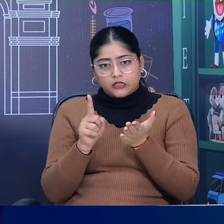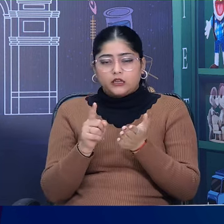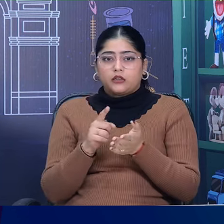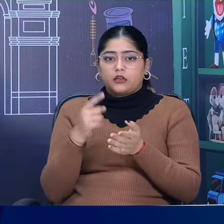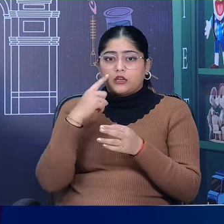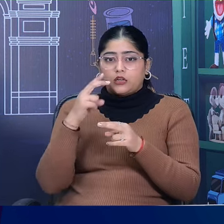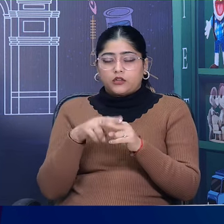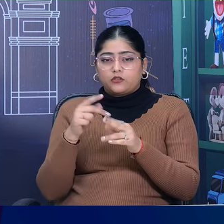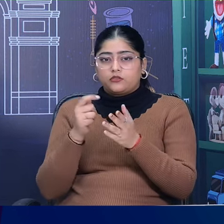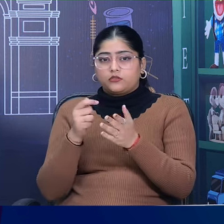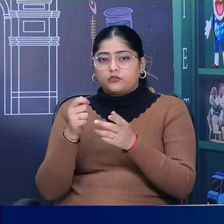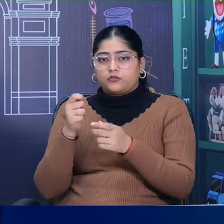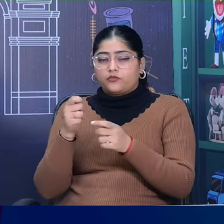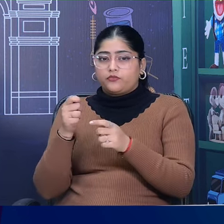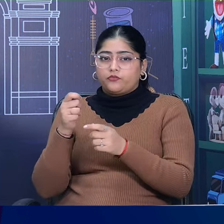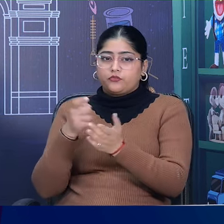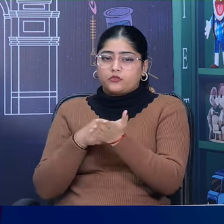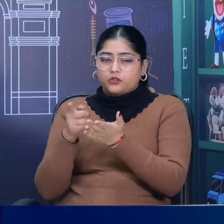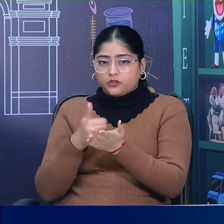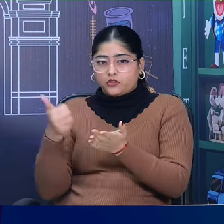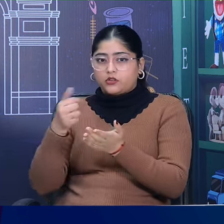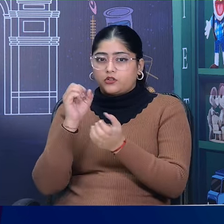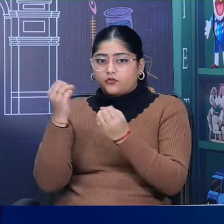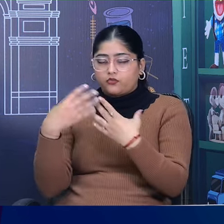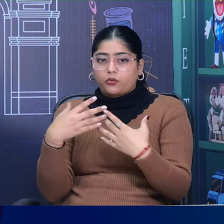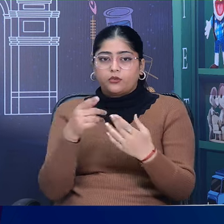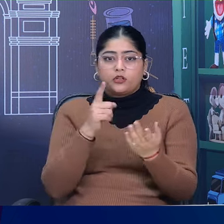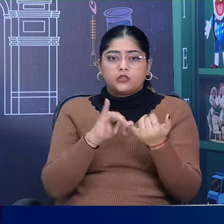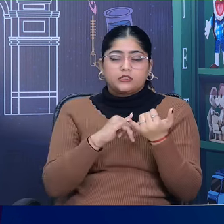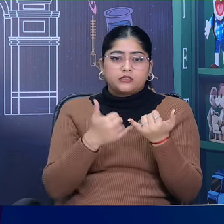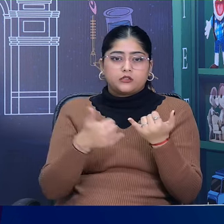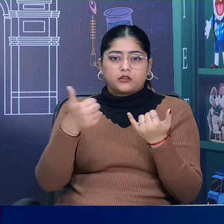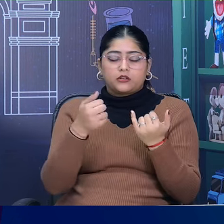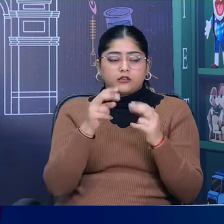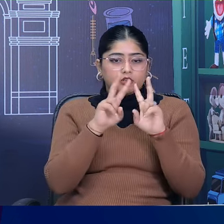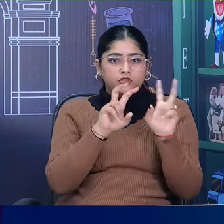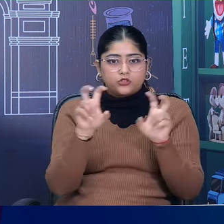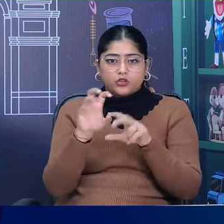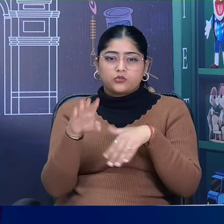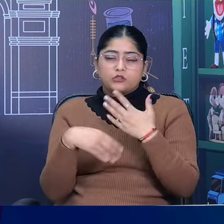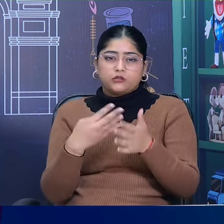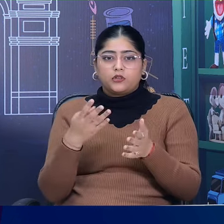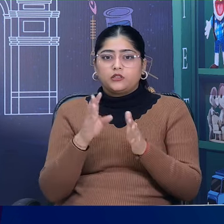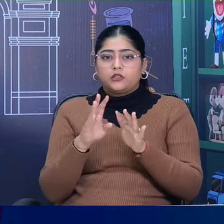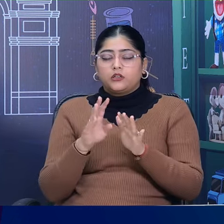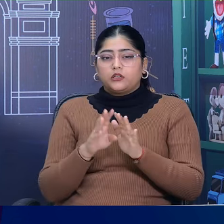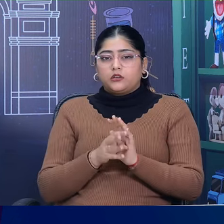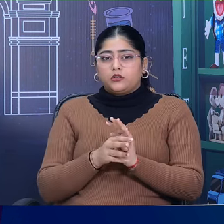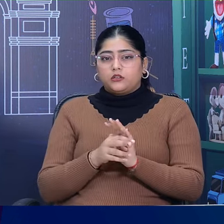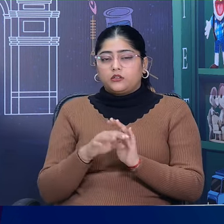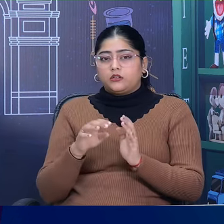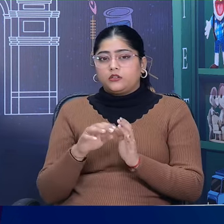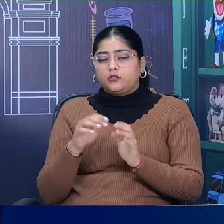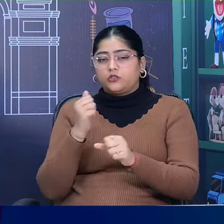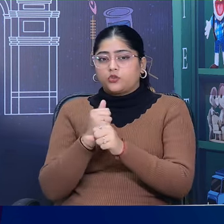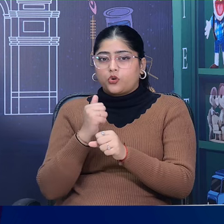वॉशरूम नहीं है तो इनको बनवाया जाए और ग्रांट उसके बाद सरपंच साइन करेंगे तो ग्रांट सरपंच के साइन के बाद ही रिलीज